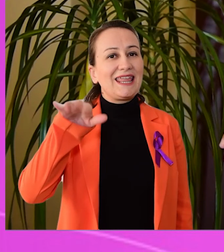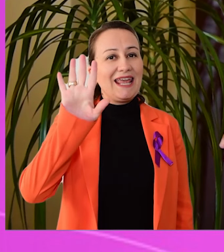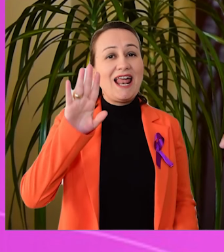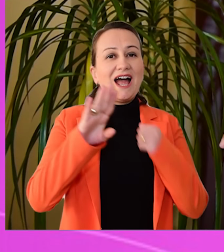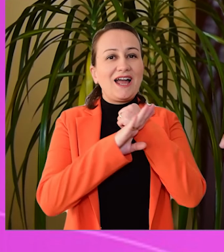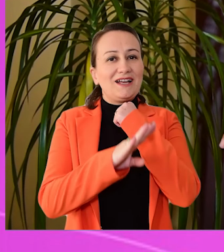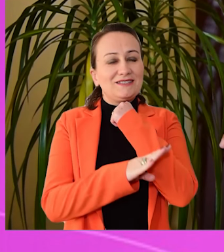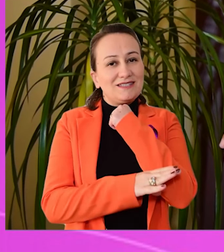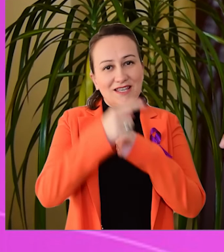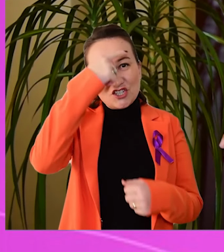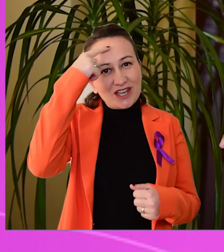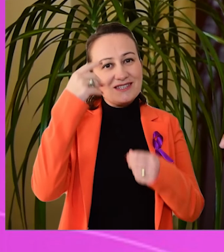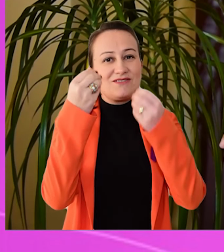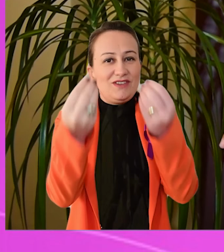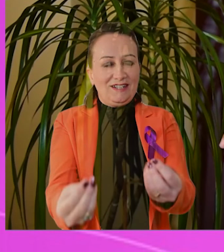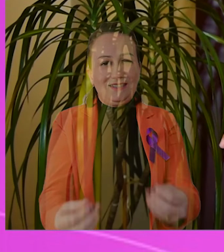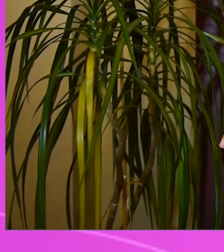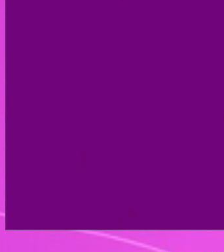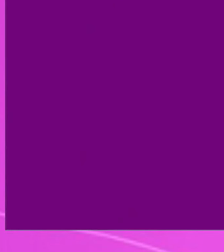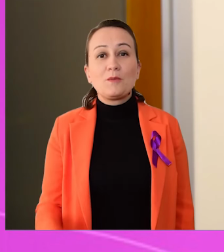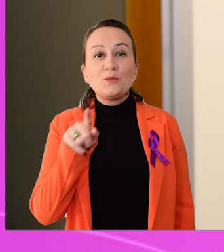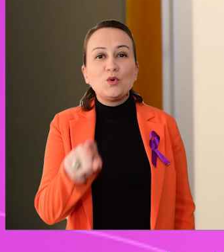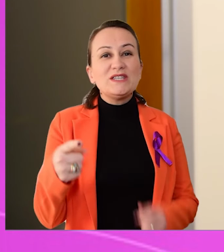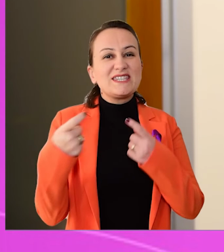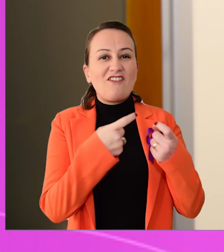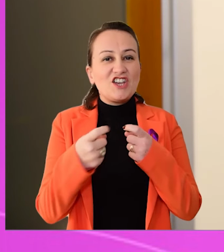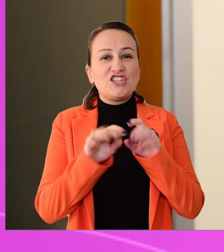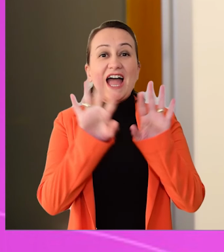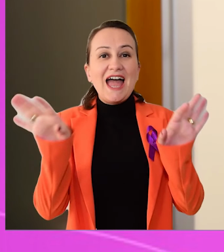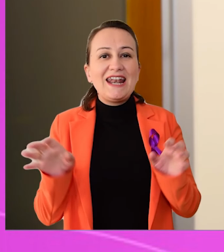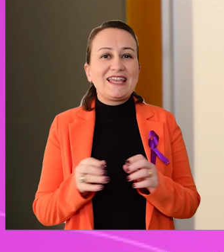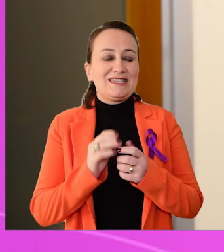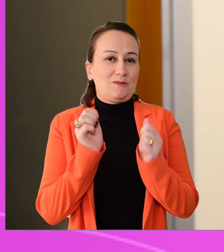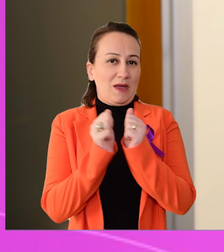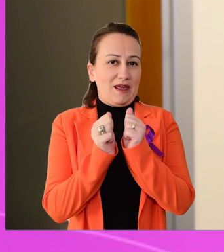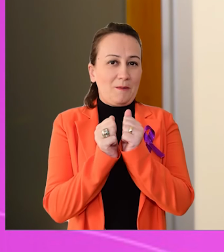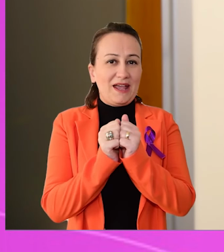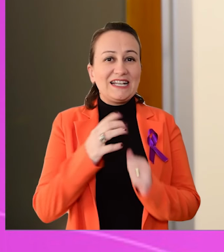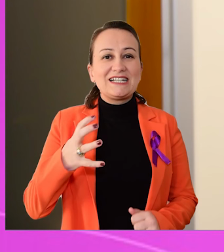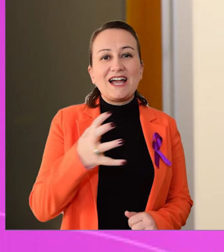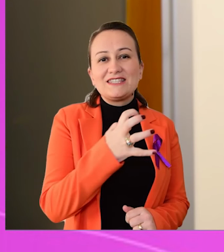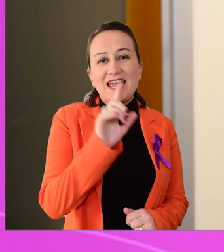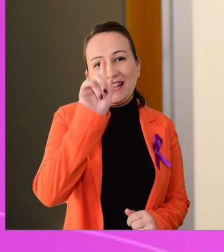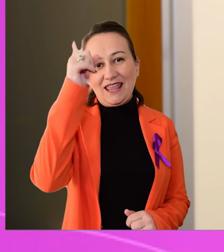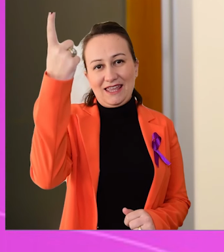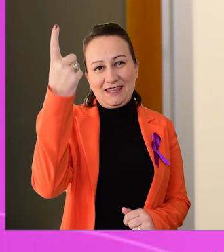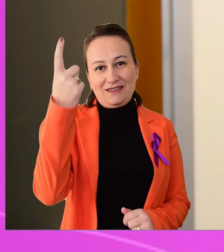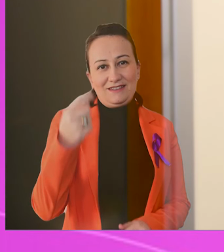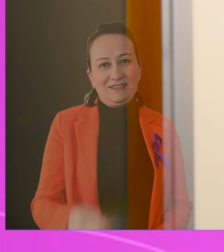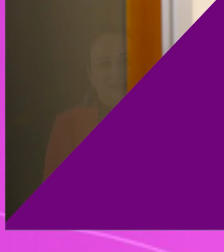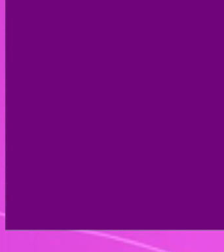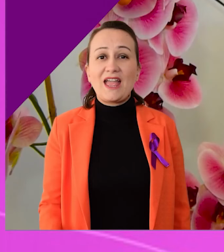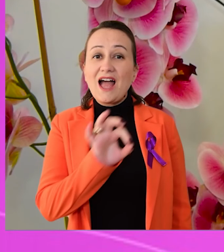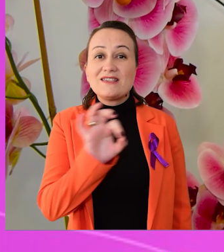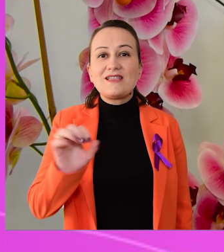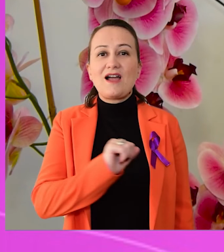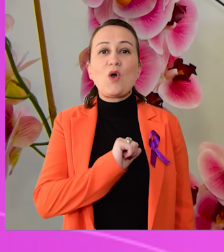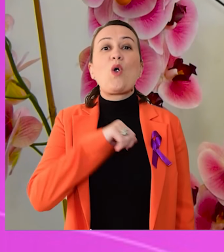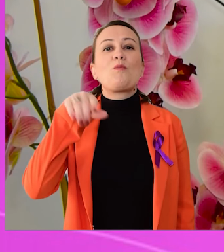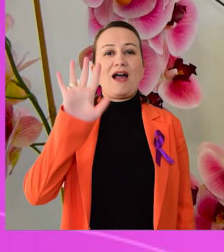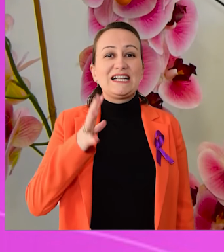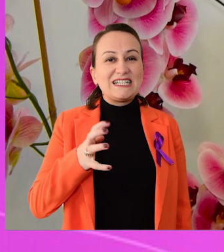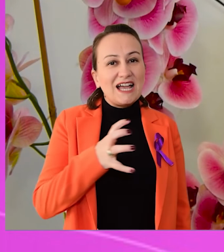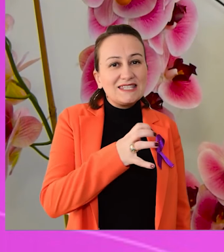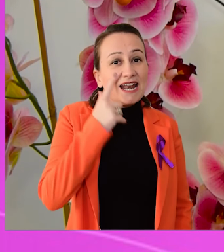değil, hayatınıza şans verin. Bu savaşta herkes beraber, kanser tek.